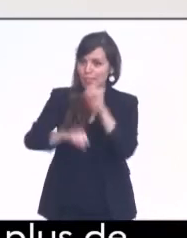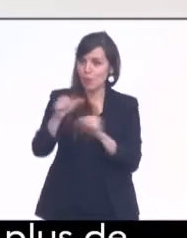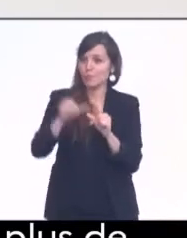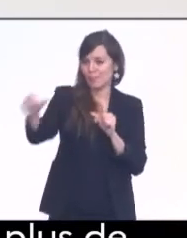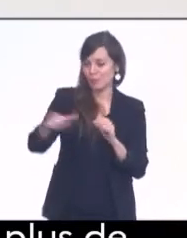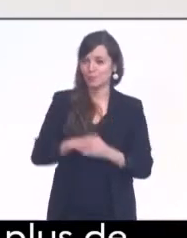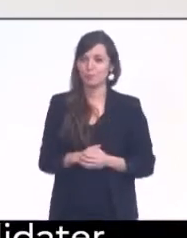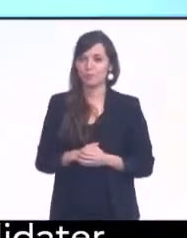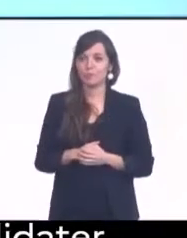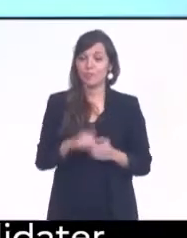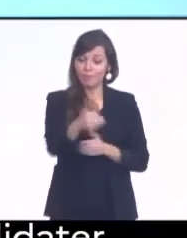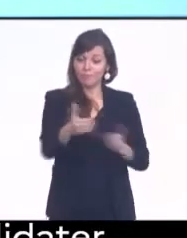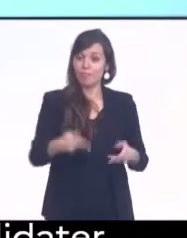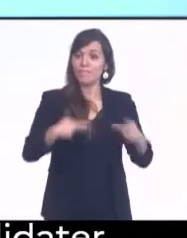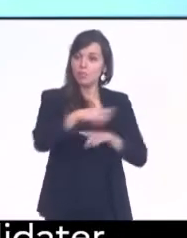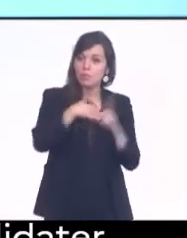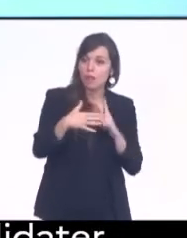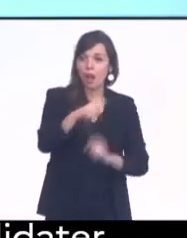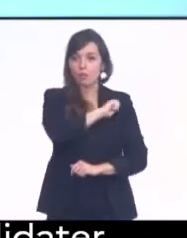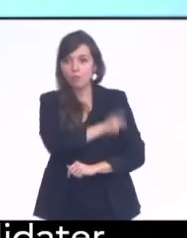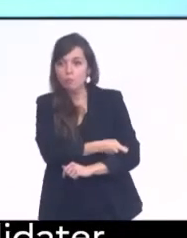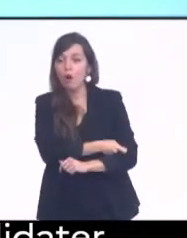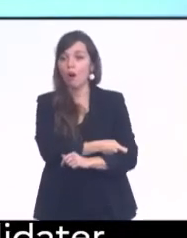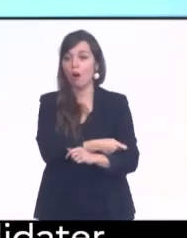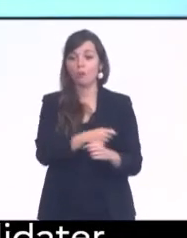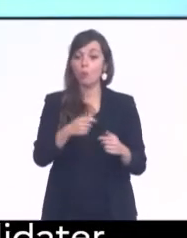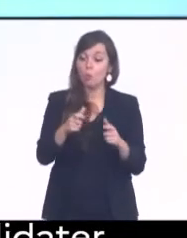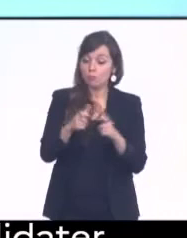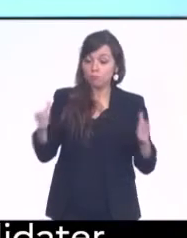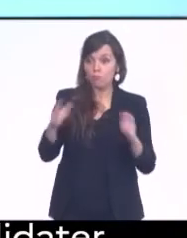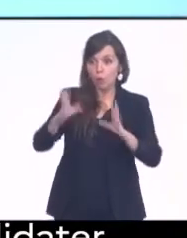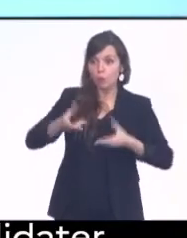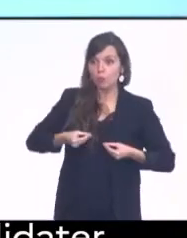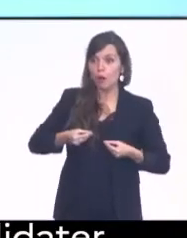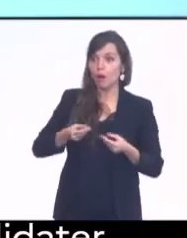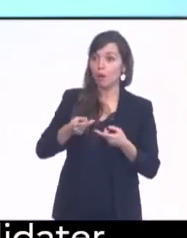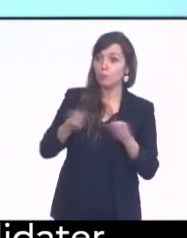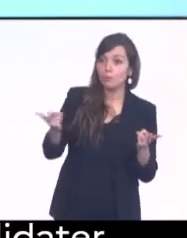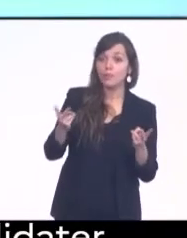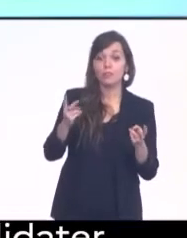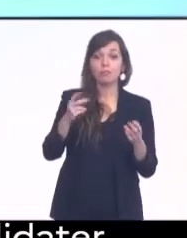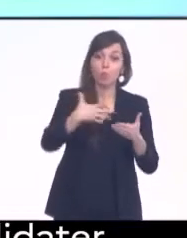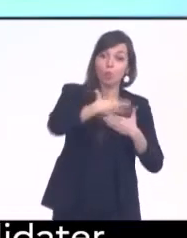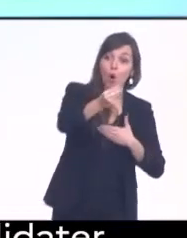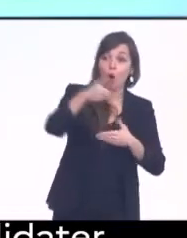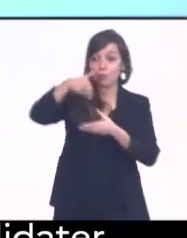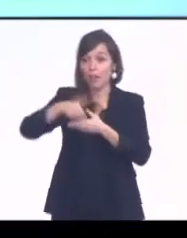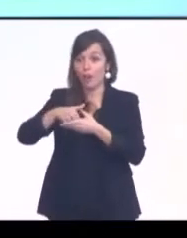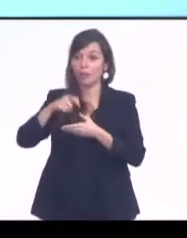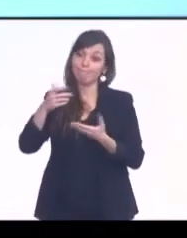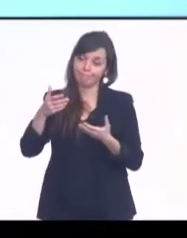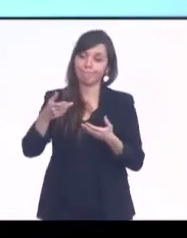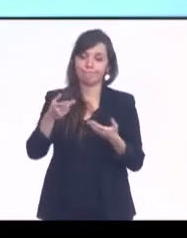Enfin, la vie sociale, les pratiques sportives, tous les équipements recevant du public couverts de plein air ou du territoire sont fermés au